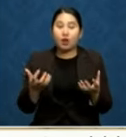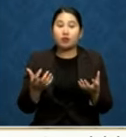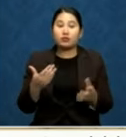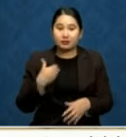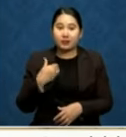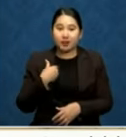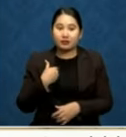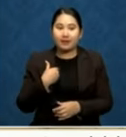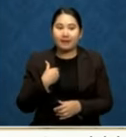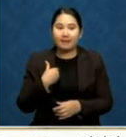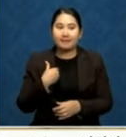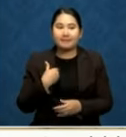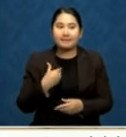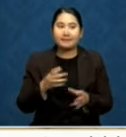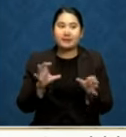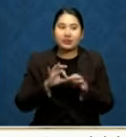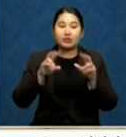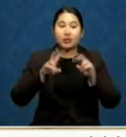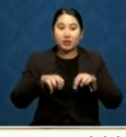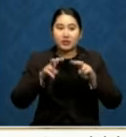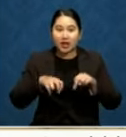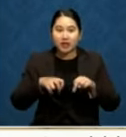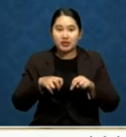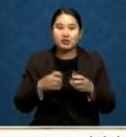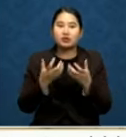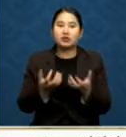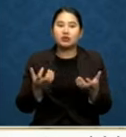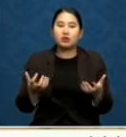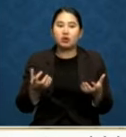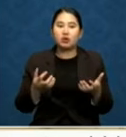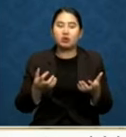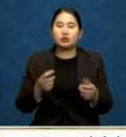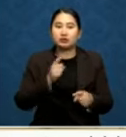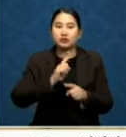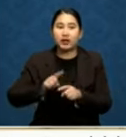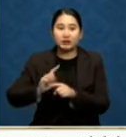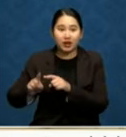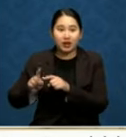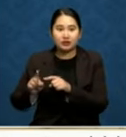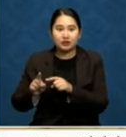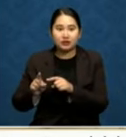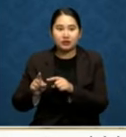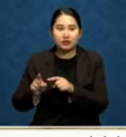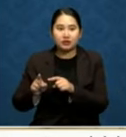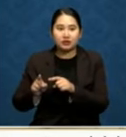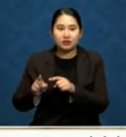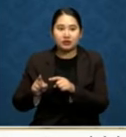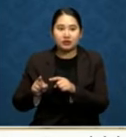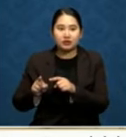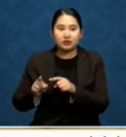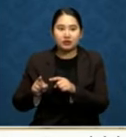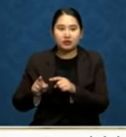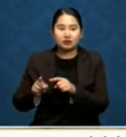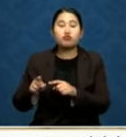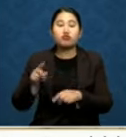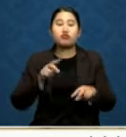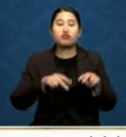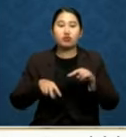ร่วมในการวิจัยหรือสร้างยุทโธปกรณ์เพื่อสร้างสมรรถภาพของประ